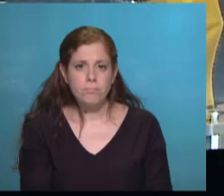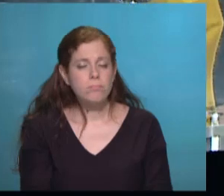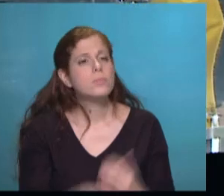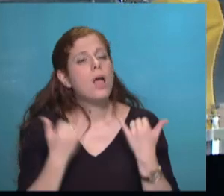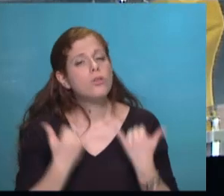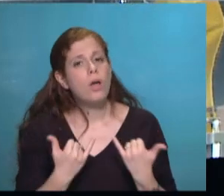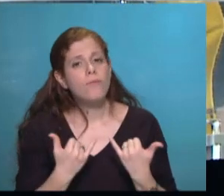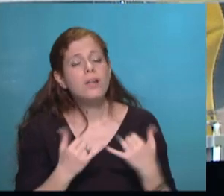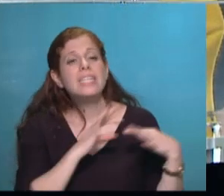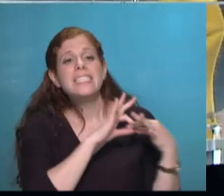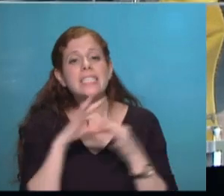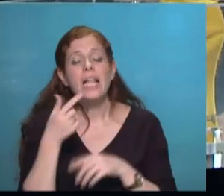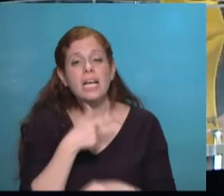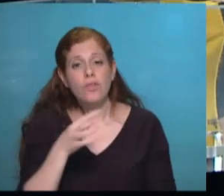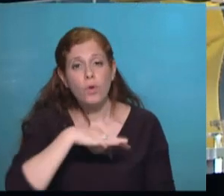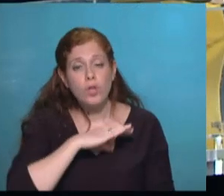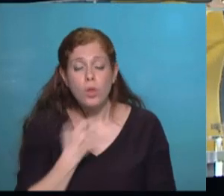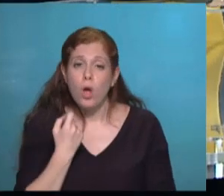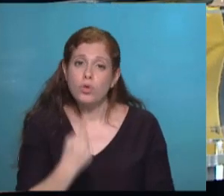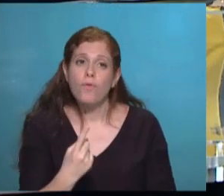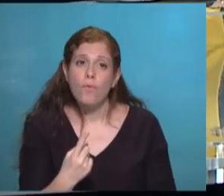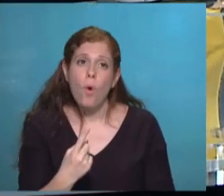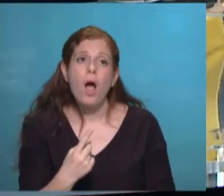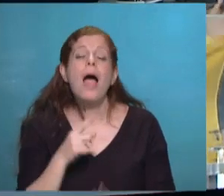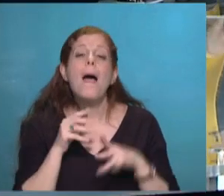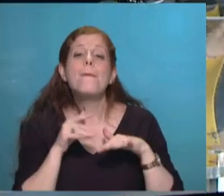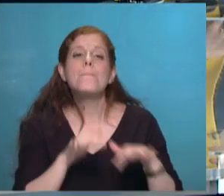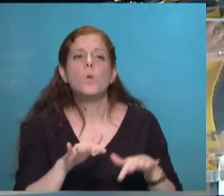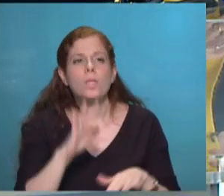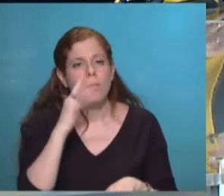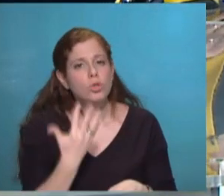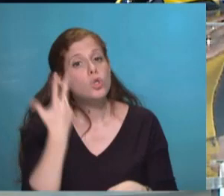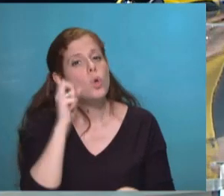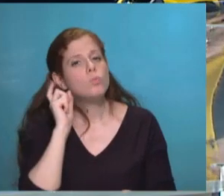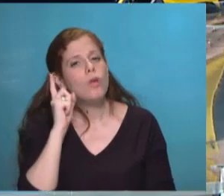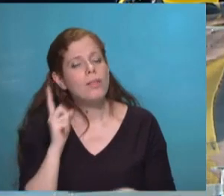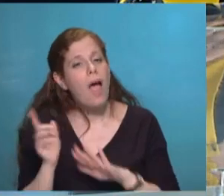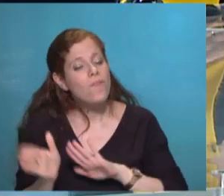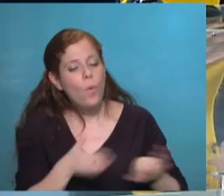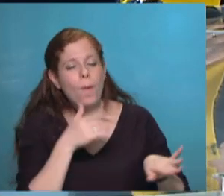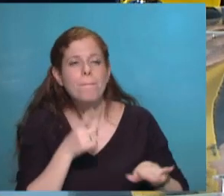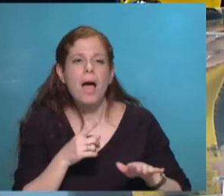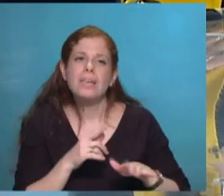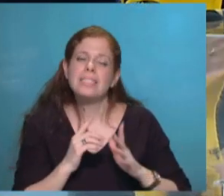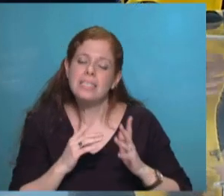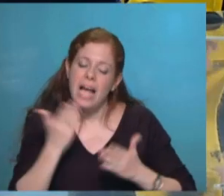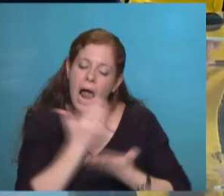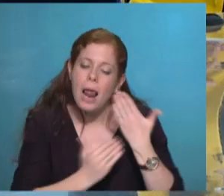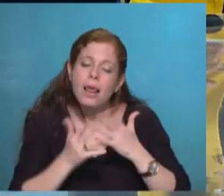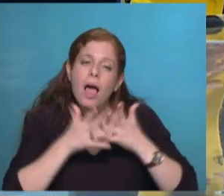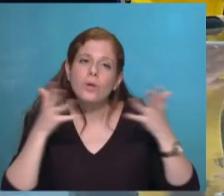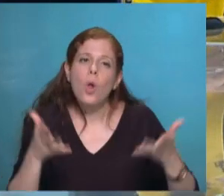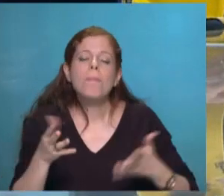עכשיו לסדרת הכתבות שלנו השבוע, המיליון החמישי. 30 שנה עברו מאז התחיל גל העלייה הגדול ממדינות ברית